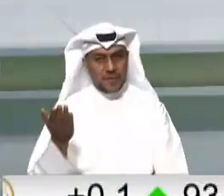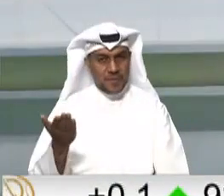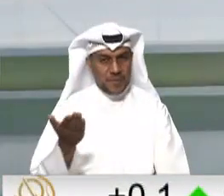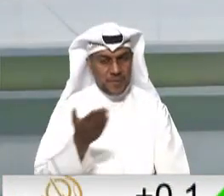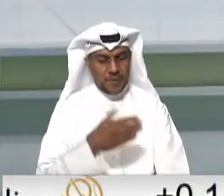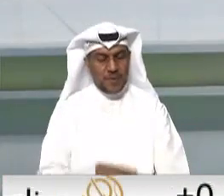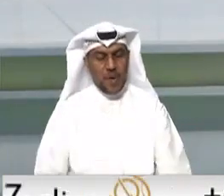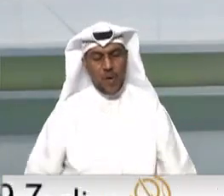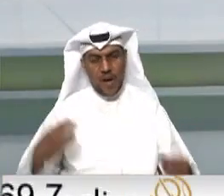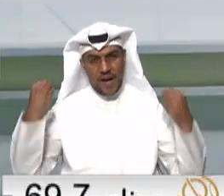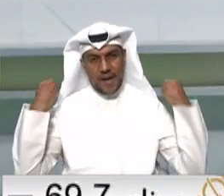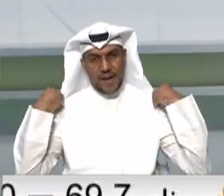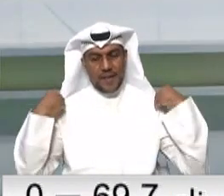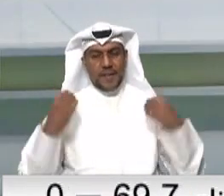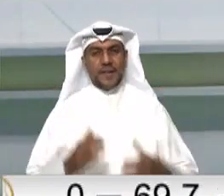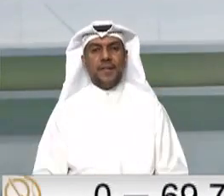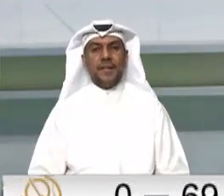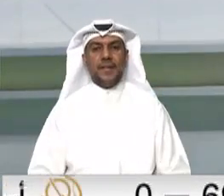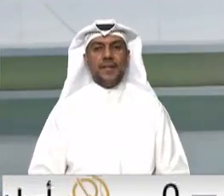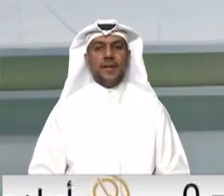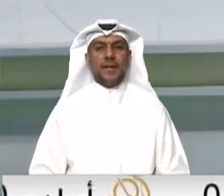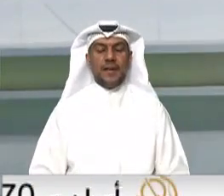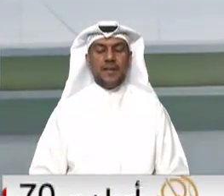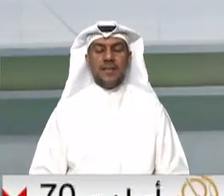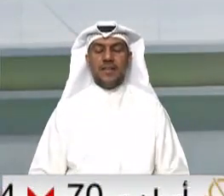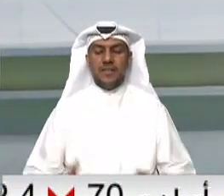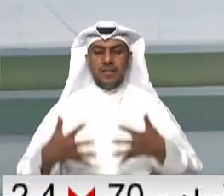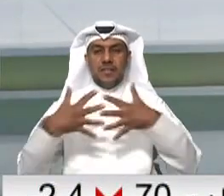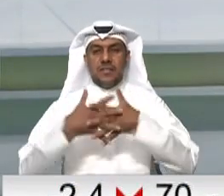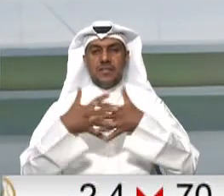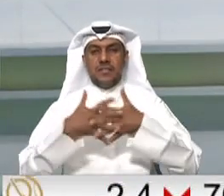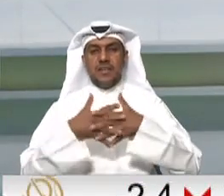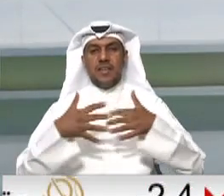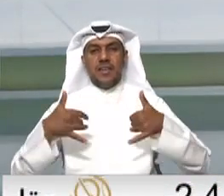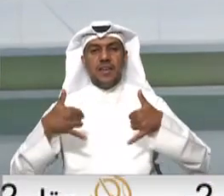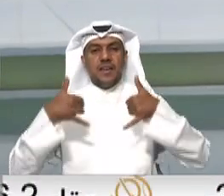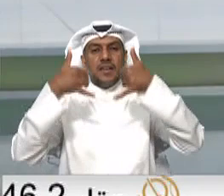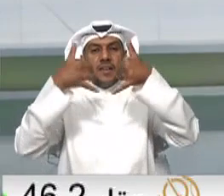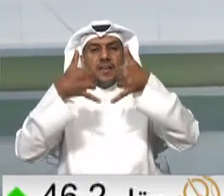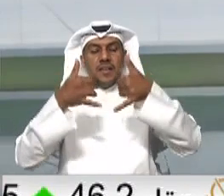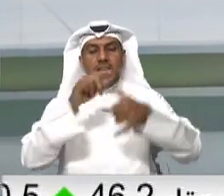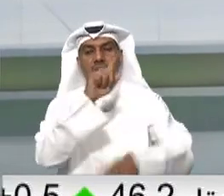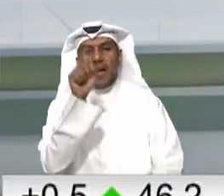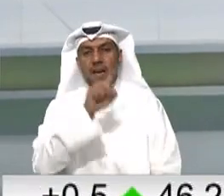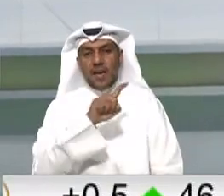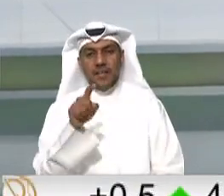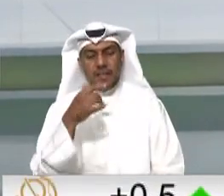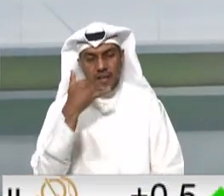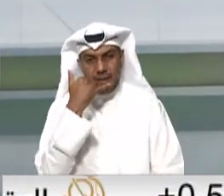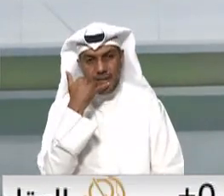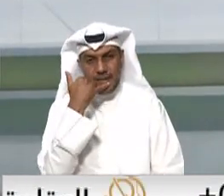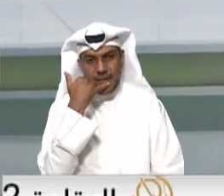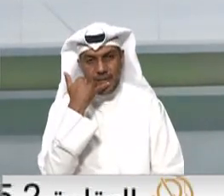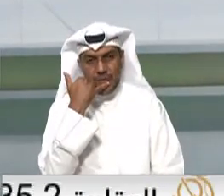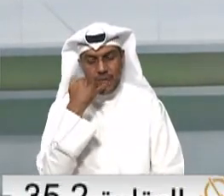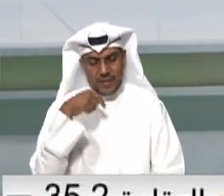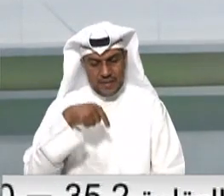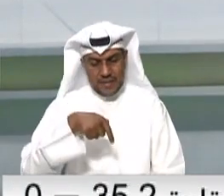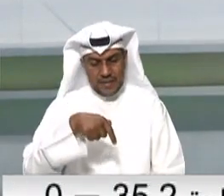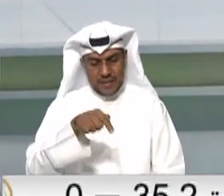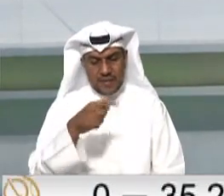اتحاد كره القدم عن انطلاق دوري زين الممتاز الموسم الجديد في الرابع والعشرين من شهر اغسطس المقبل